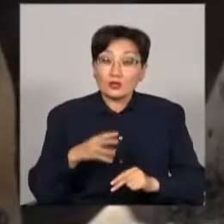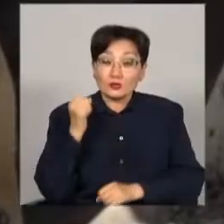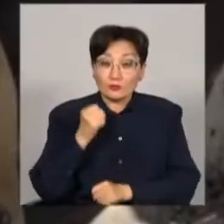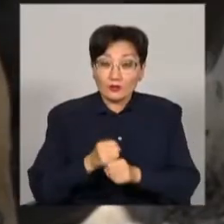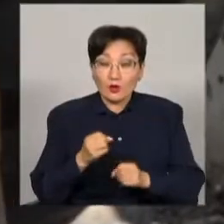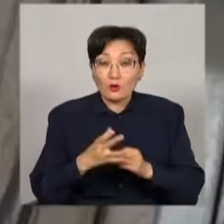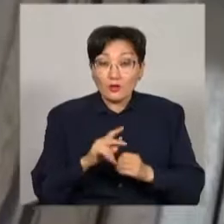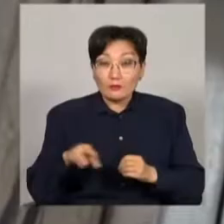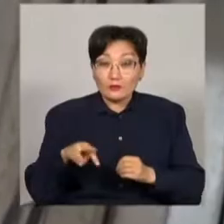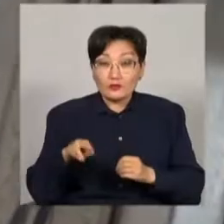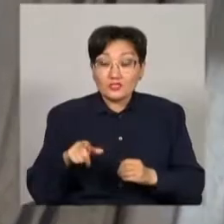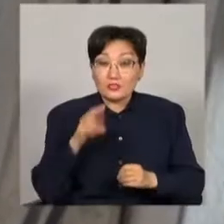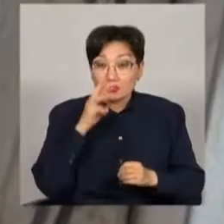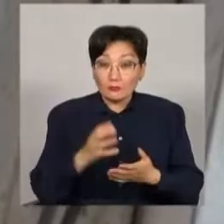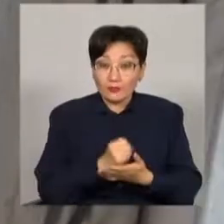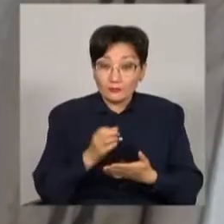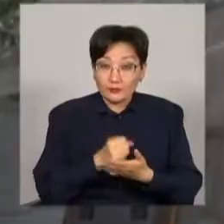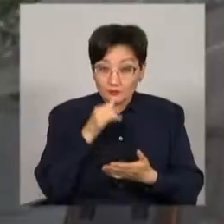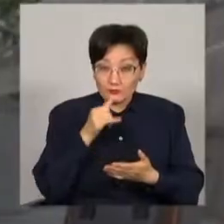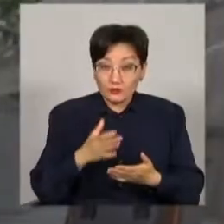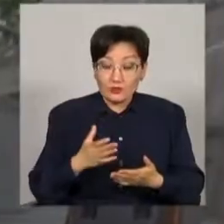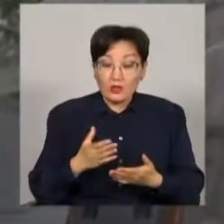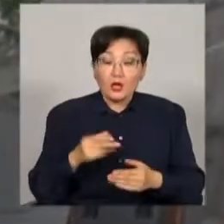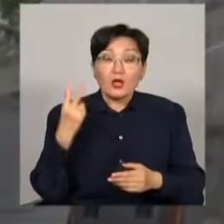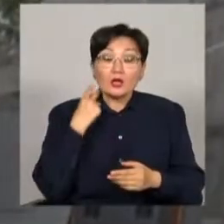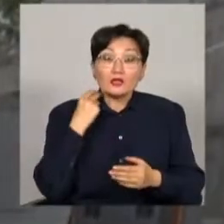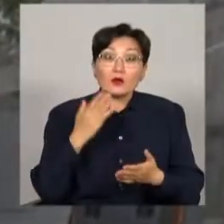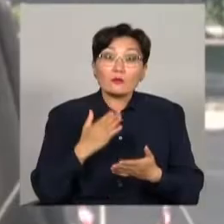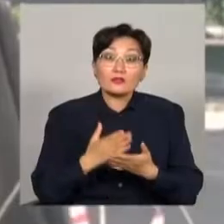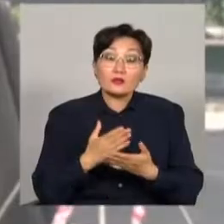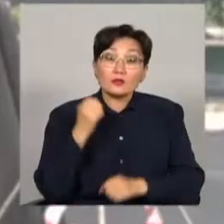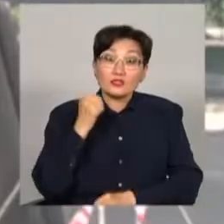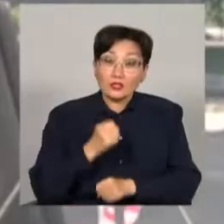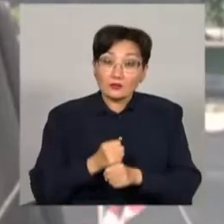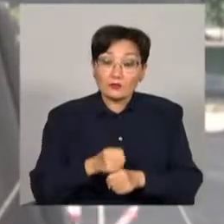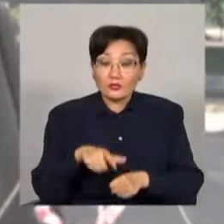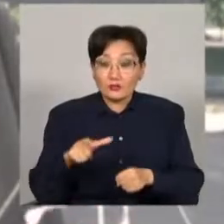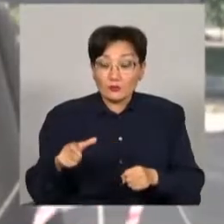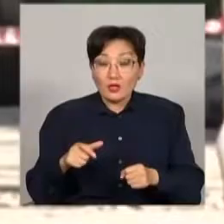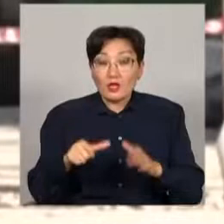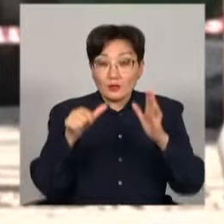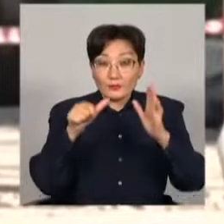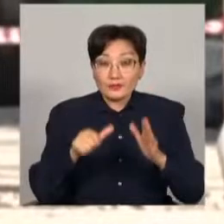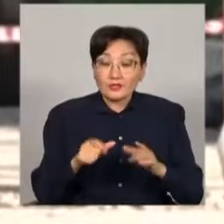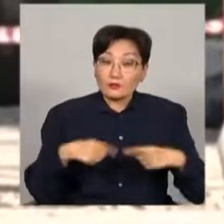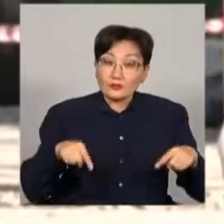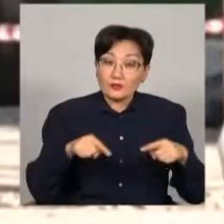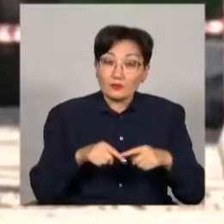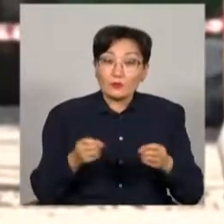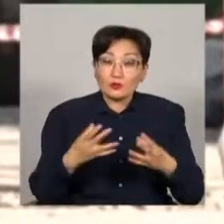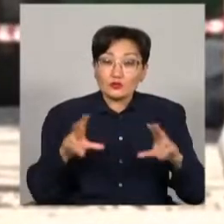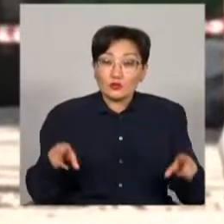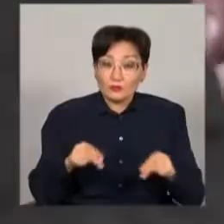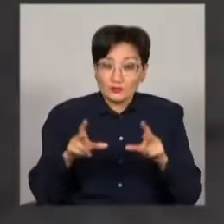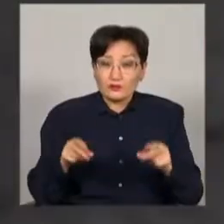15 миллион еңбек ақымызды алмай келеміз деп бас көтерді. Қарызға белшеден баттық деген қарапайым жұмысшылар жарты жылдан бері компания құрғақ уәдемен